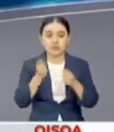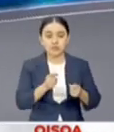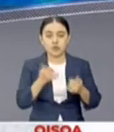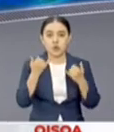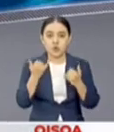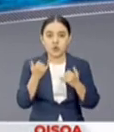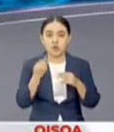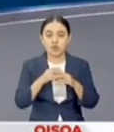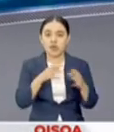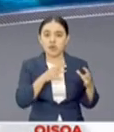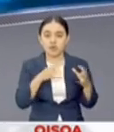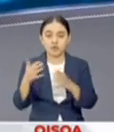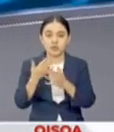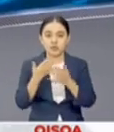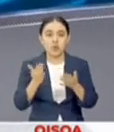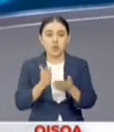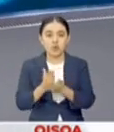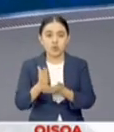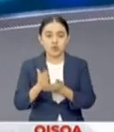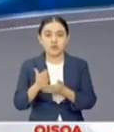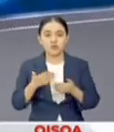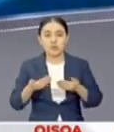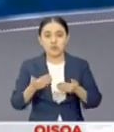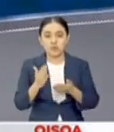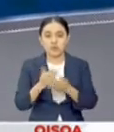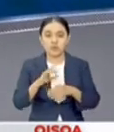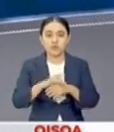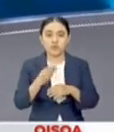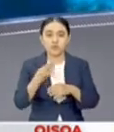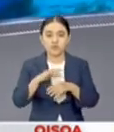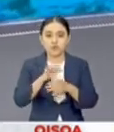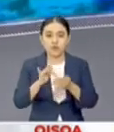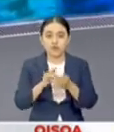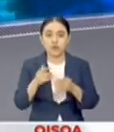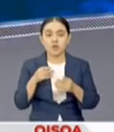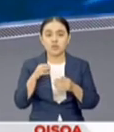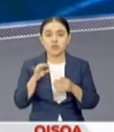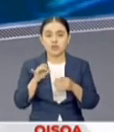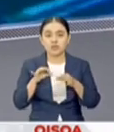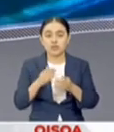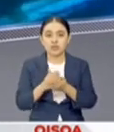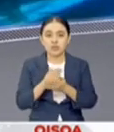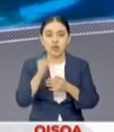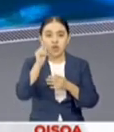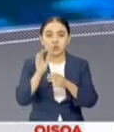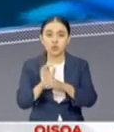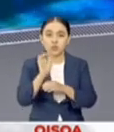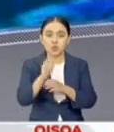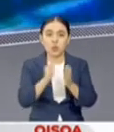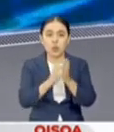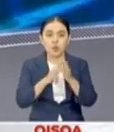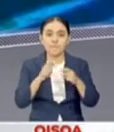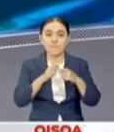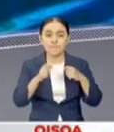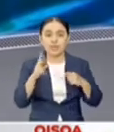edi. Hozirda ushbu avtobuslar turli yo'nalishlarda harakat qilmoqda. Tosh shahar transxizmat aksiyadorlik jamiyati endi Xitoydan yuborilgan